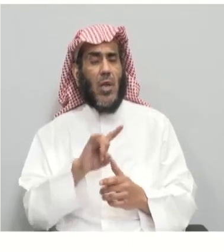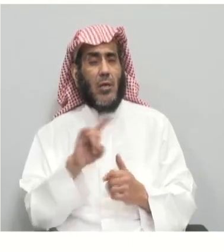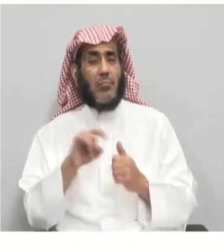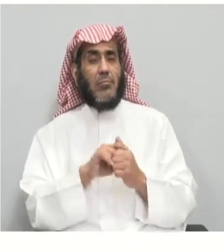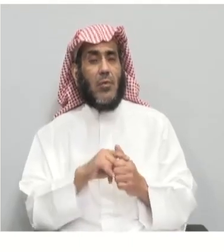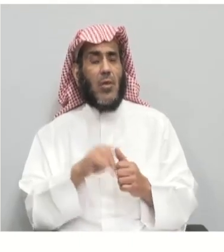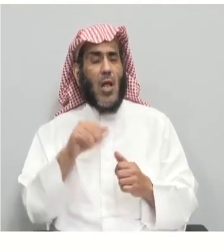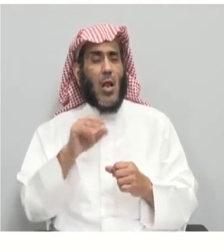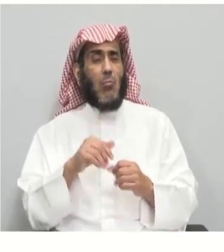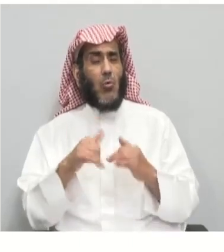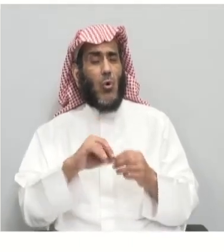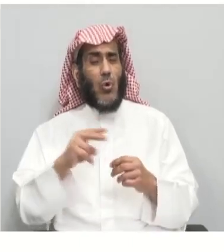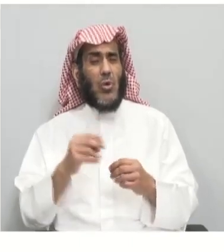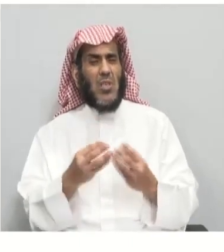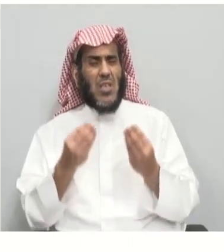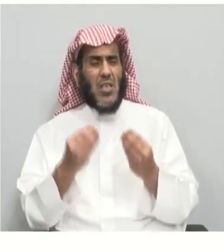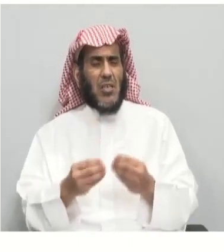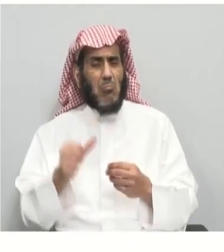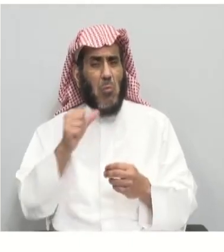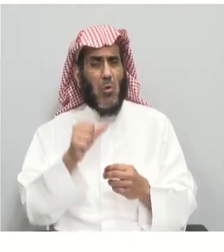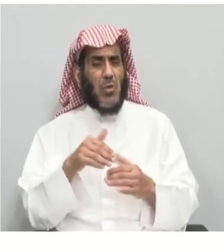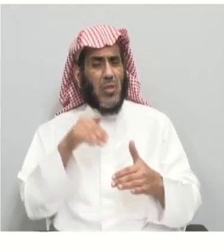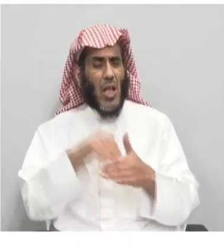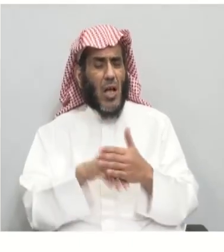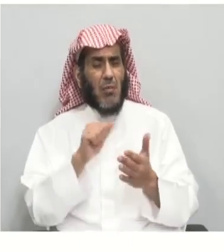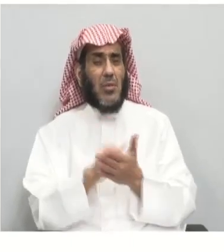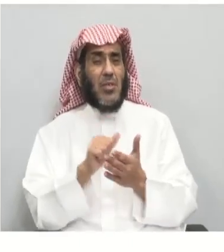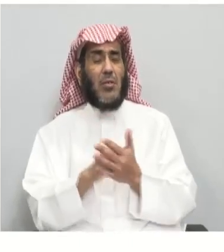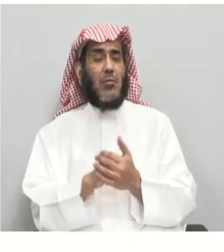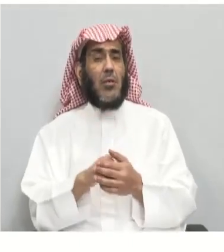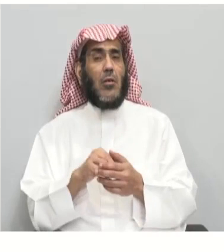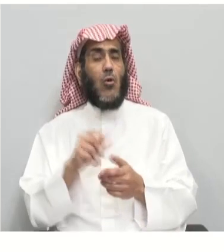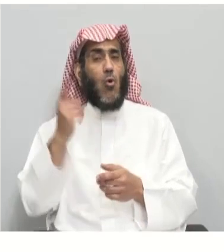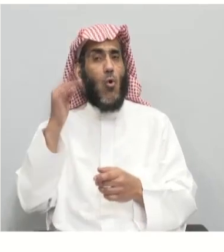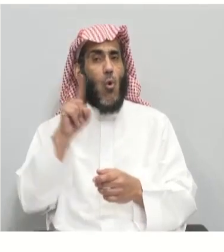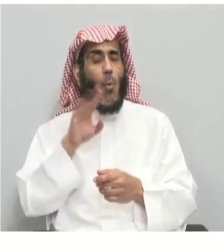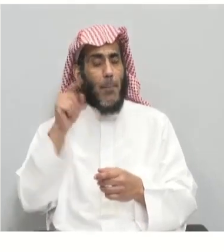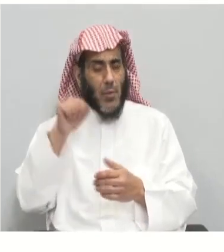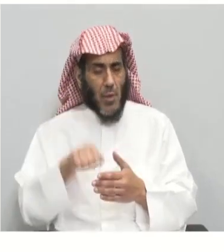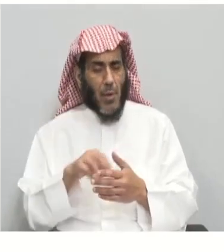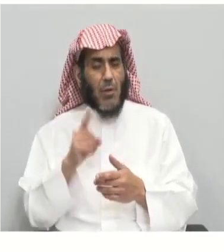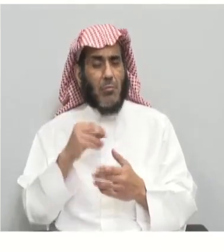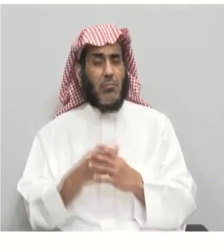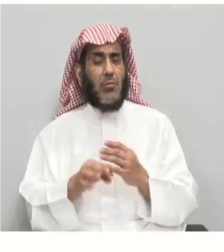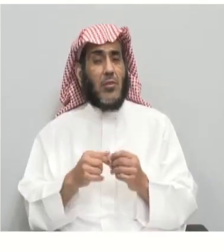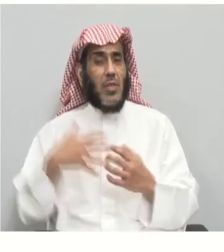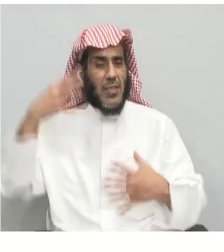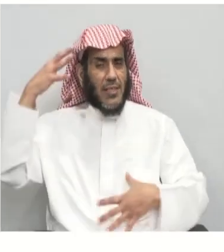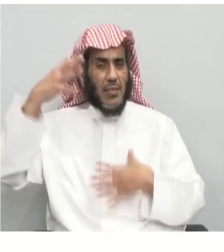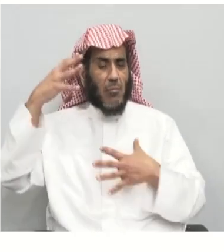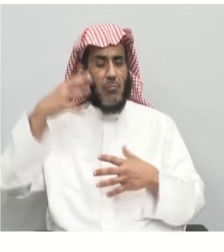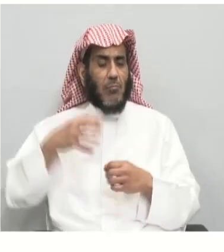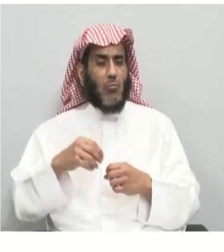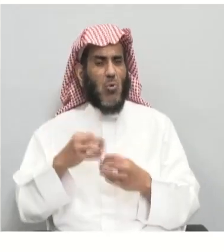هل من طرائق لترشيد استهلاك الماء داخل المنزل طبعا يا ابنتي عند الاستحمام